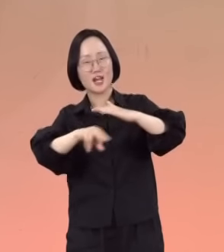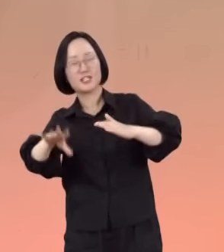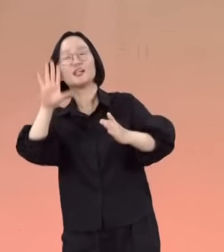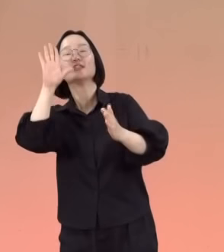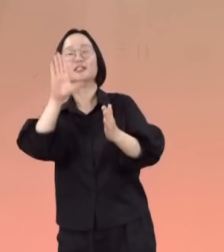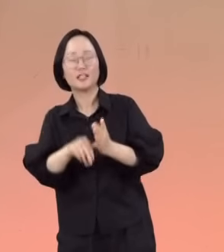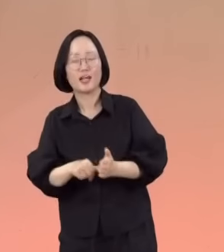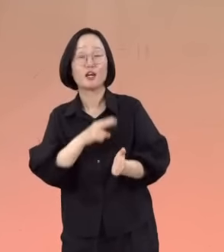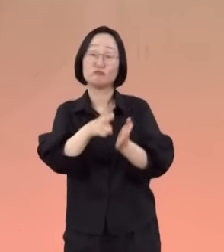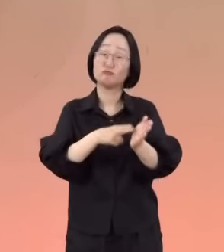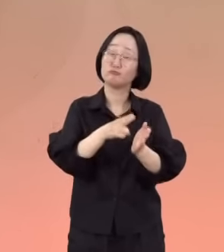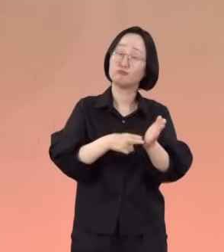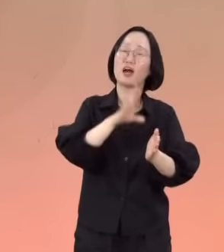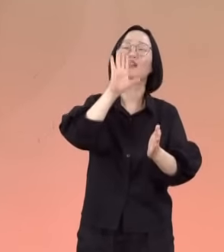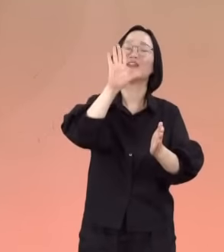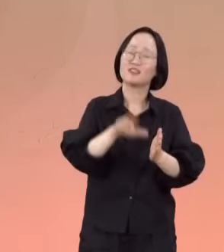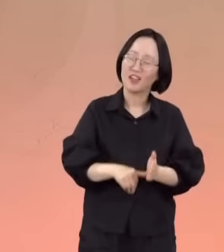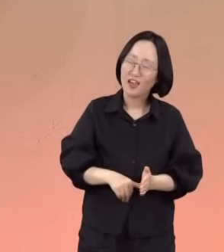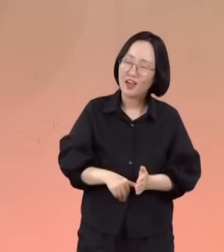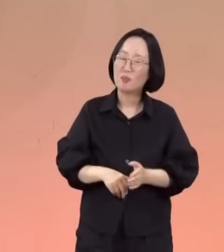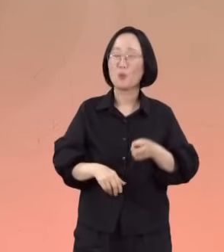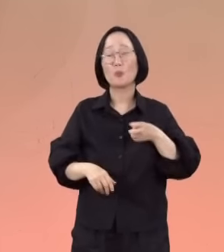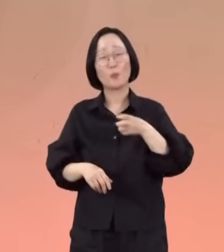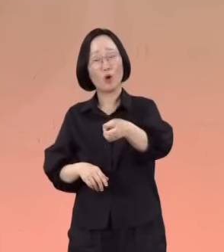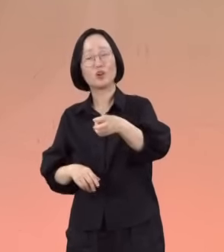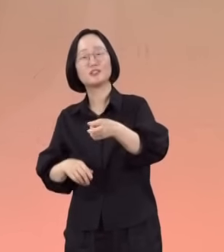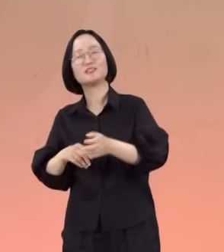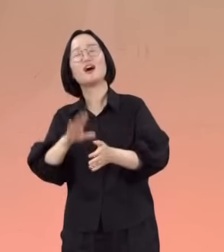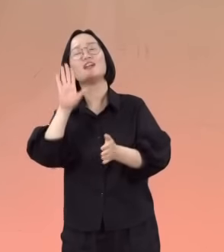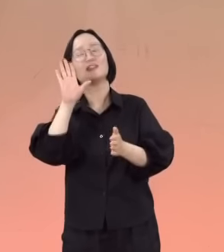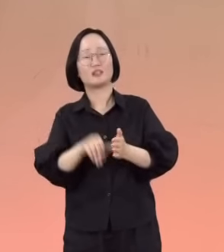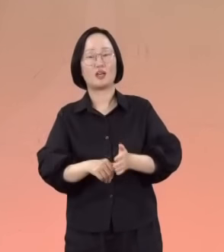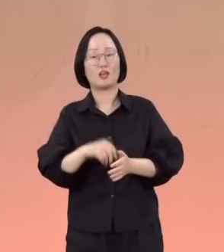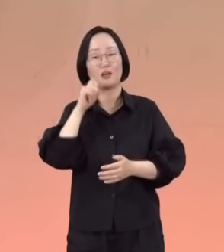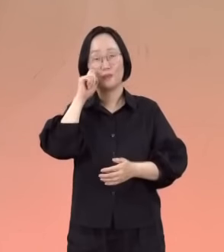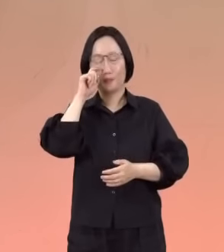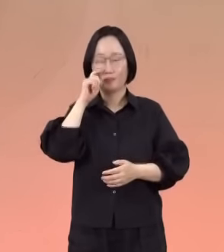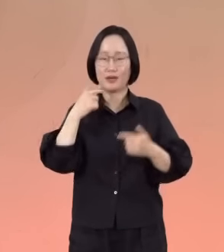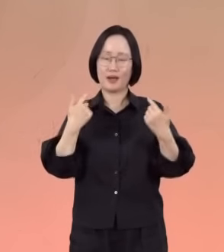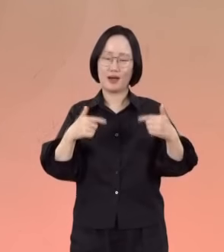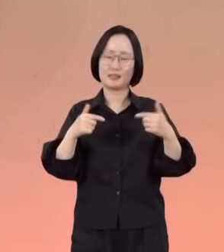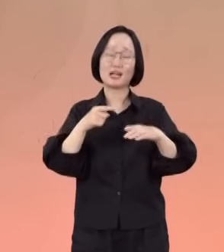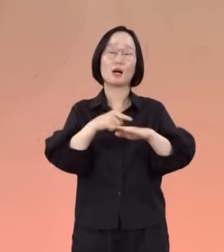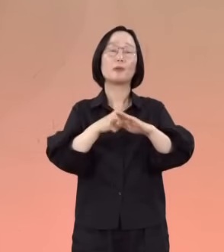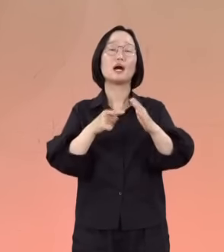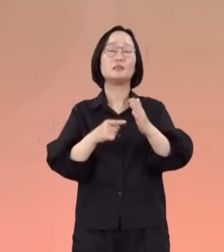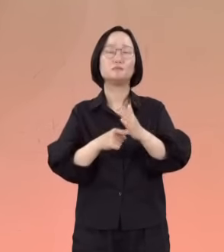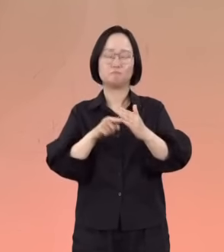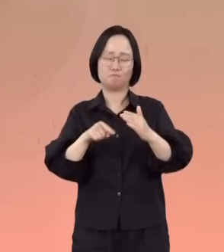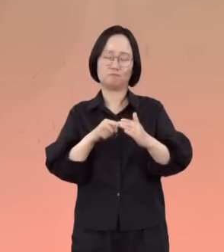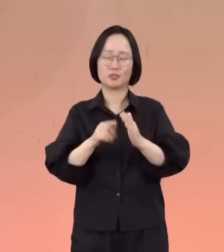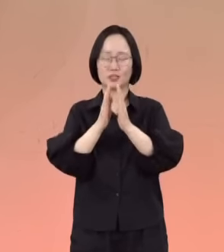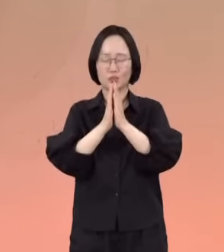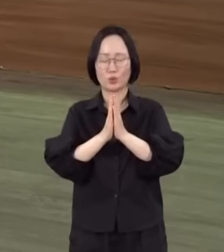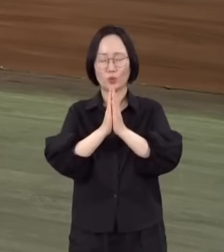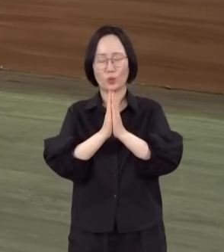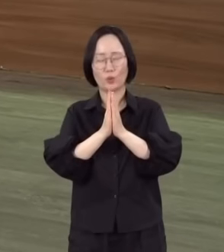열차 타면서 대중 교통 이용하면서 오명 가면서 이렇게 마음으로 기도를 많이